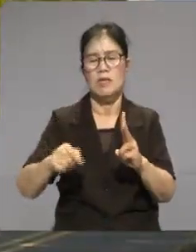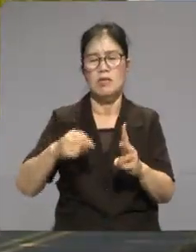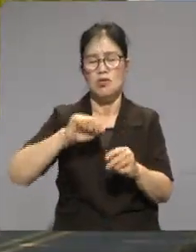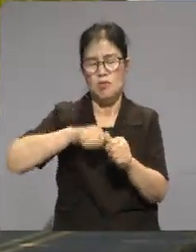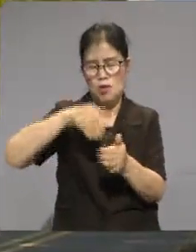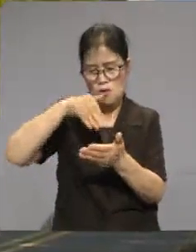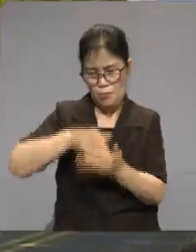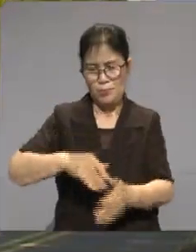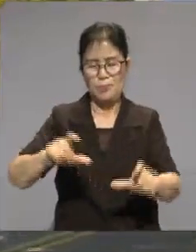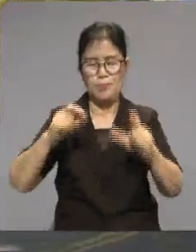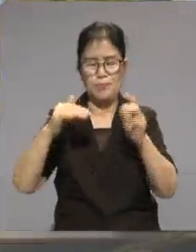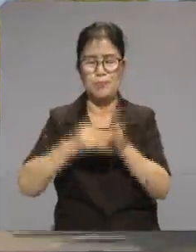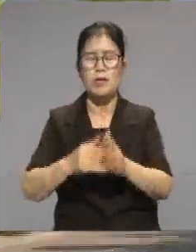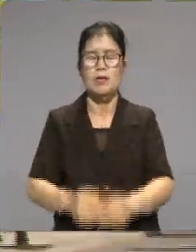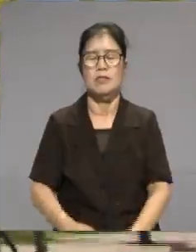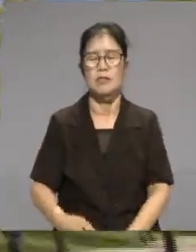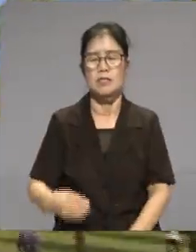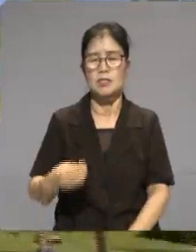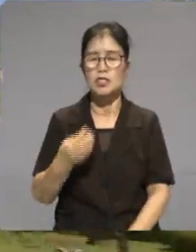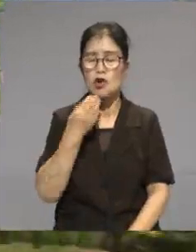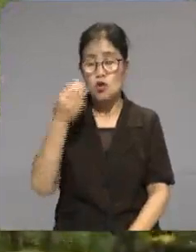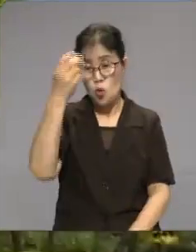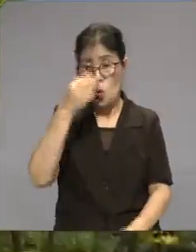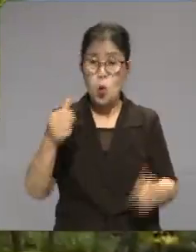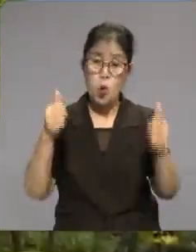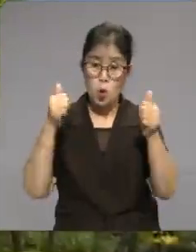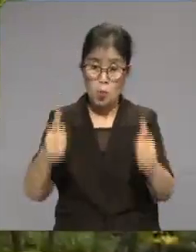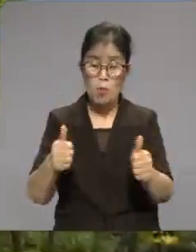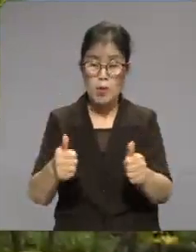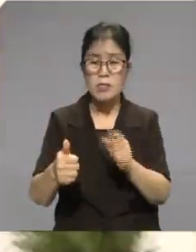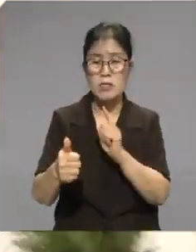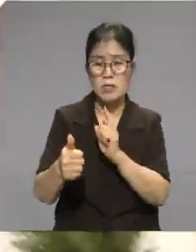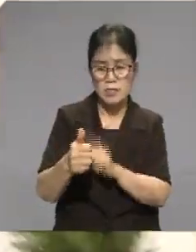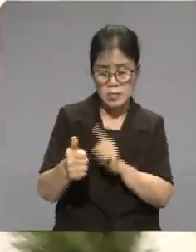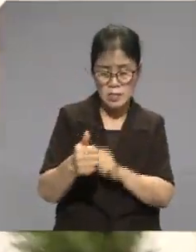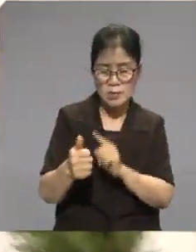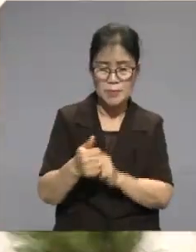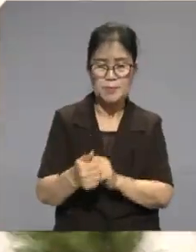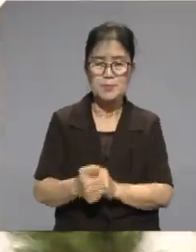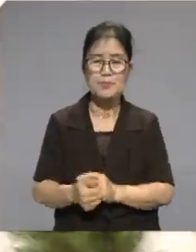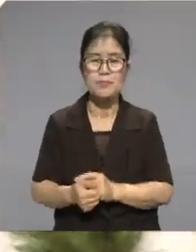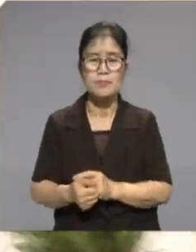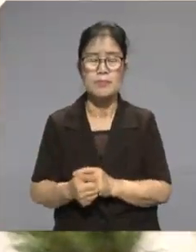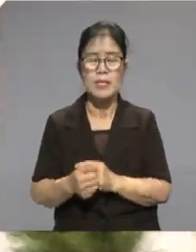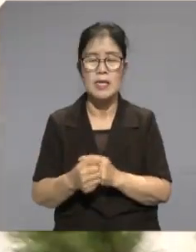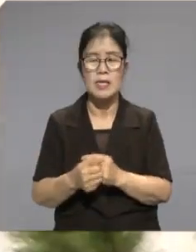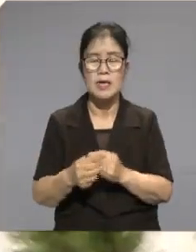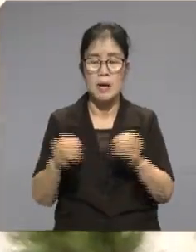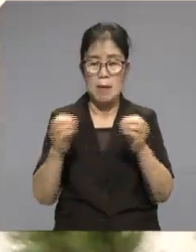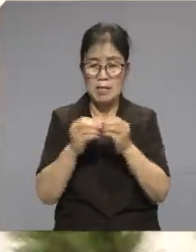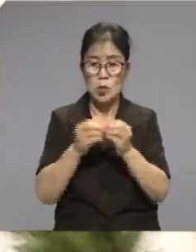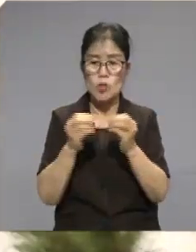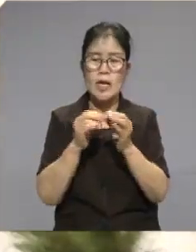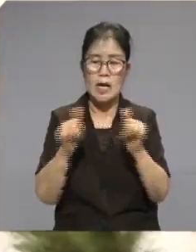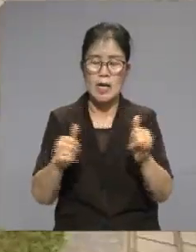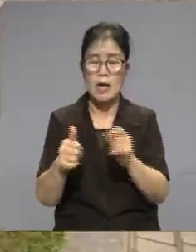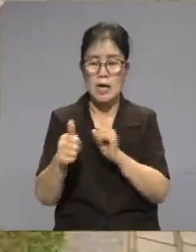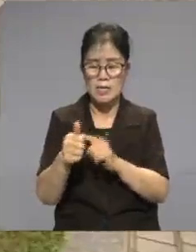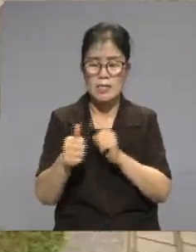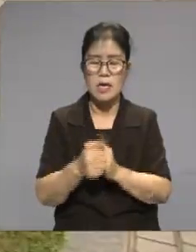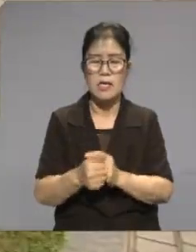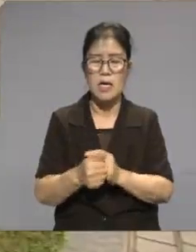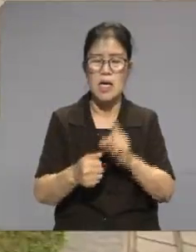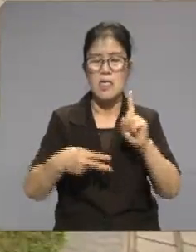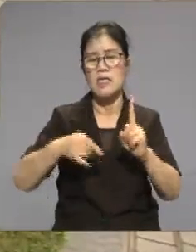선고받았습니다 서울고법 형사 3부는 특정 경제범죄 가중 처벌법상 사기등 혐의로 기소된 방송작가에게